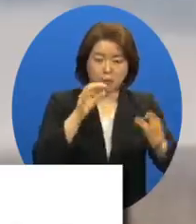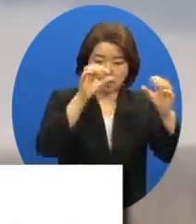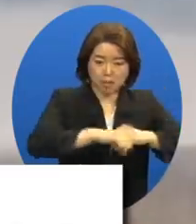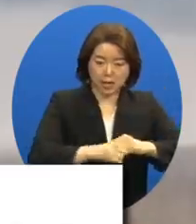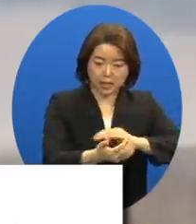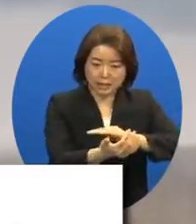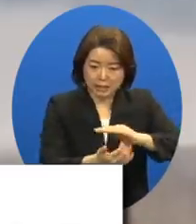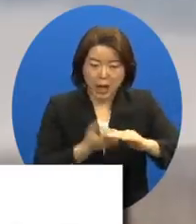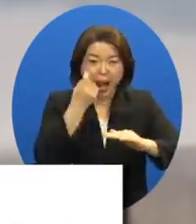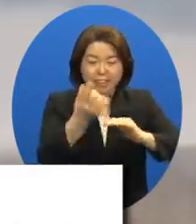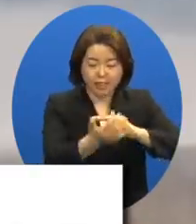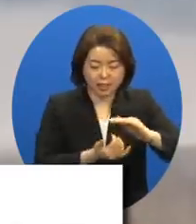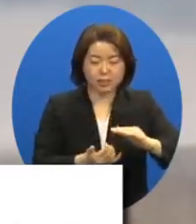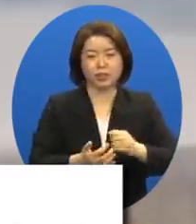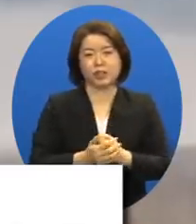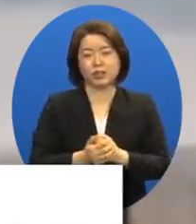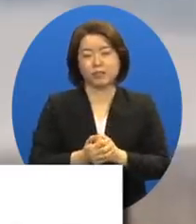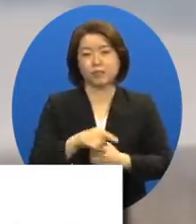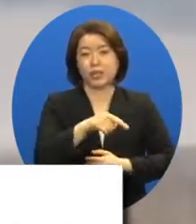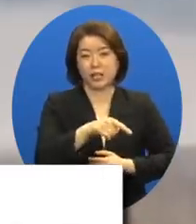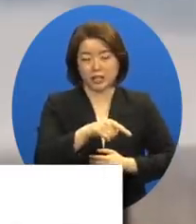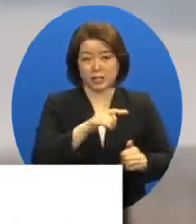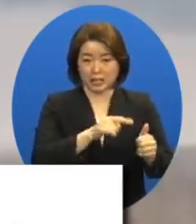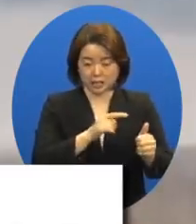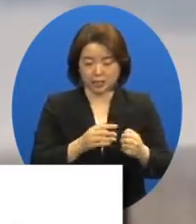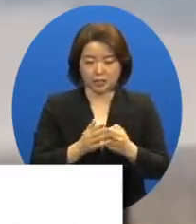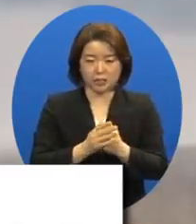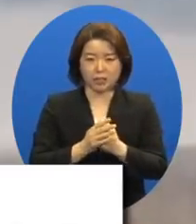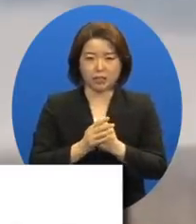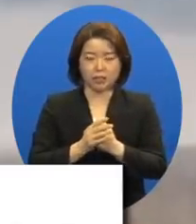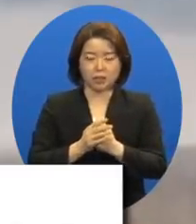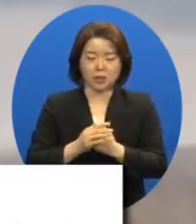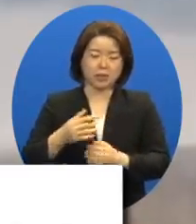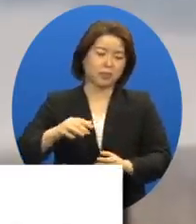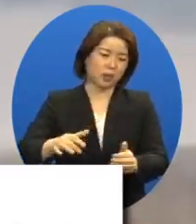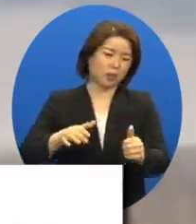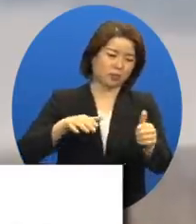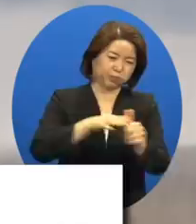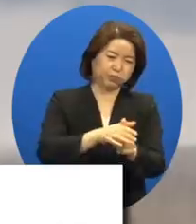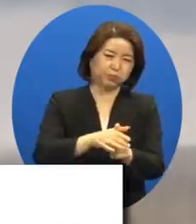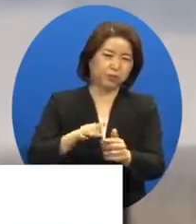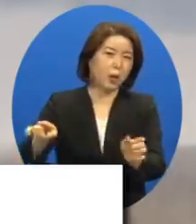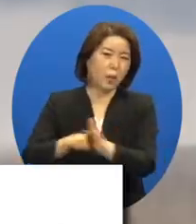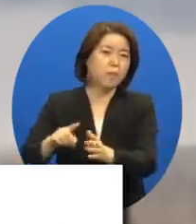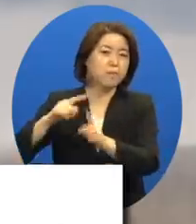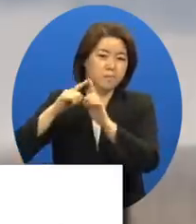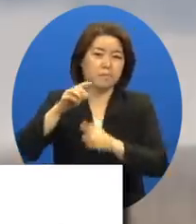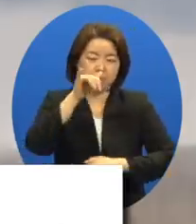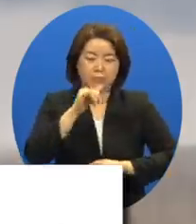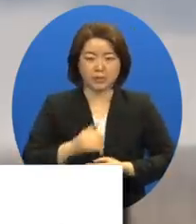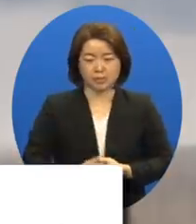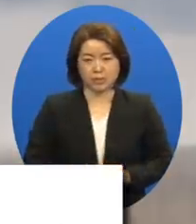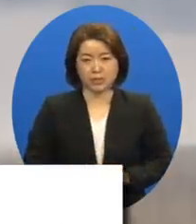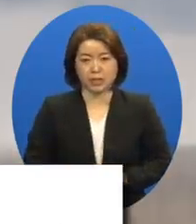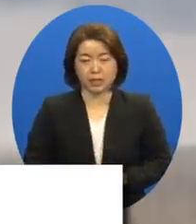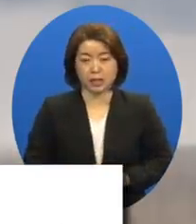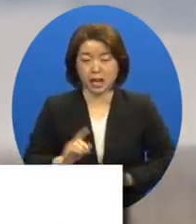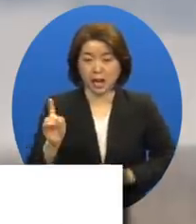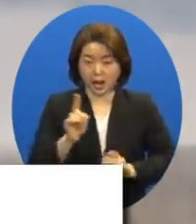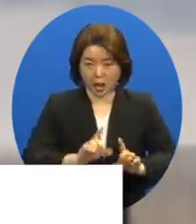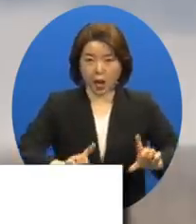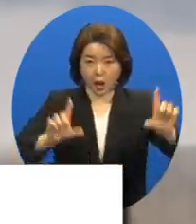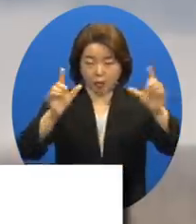그는 아 교수 용 순교를 다 했던 분입니다 어느날